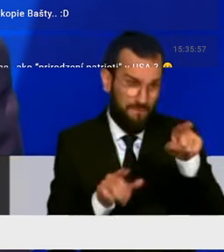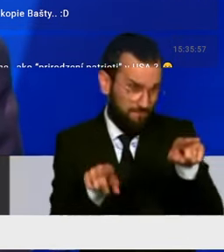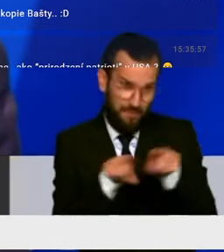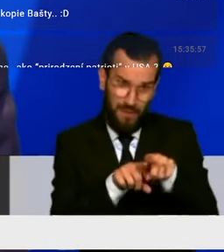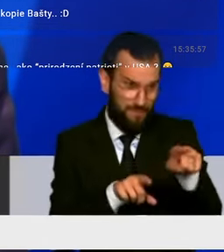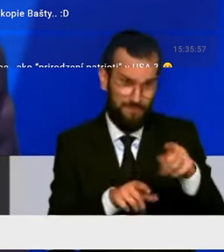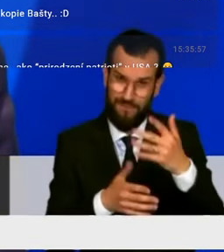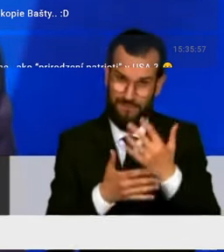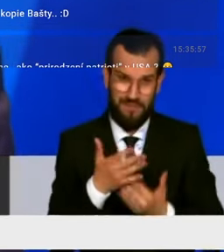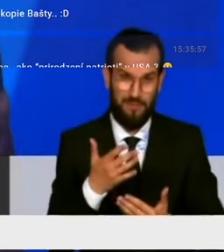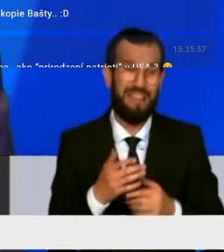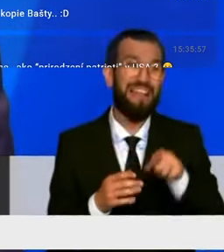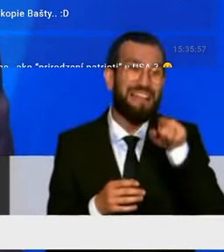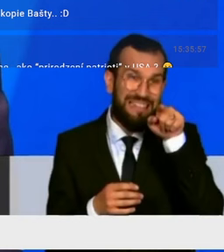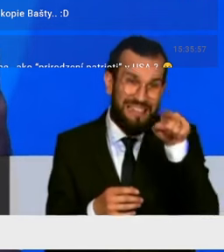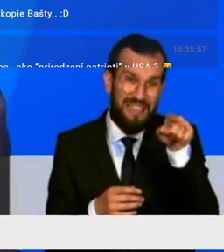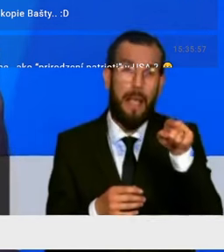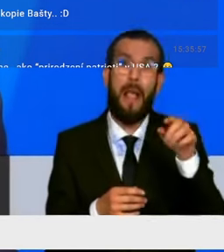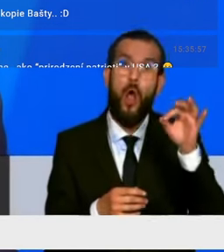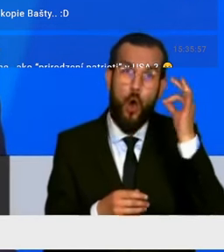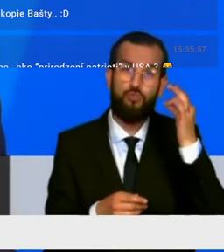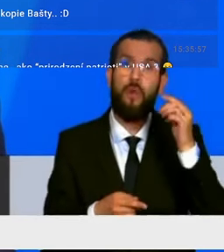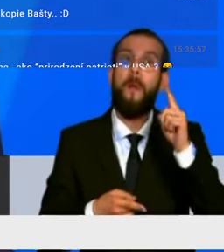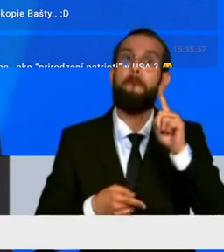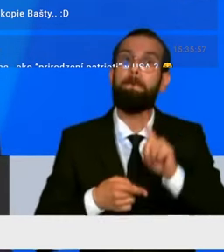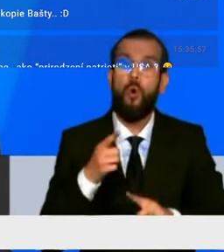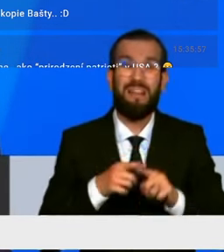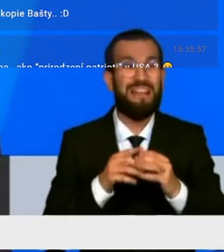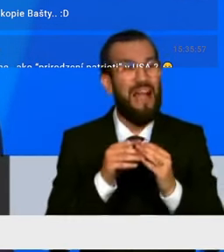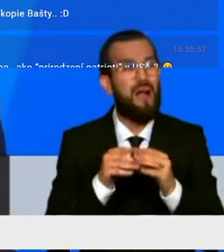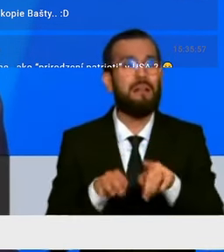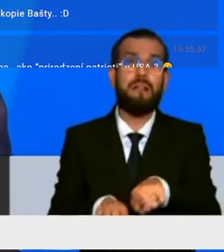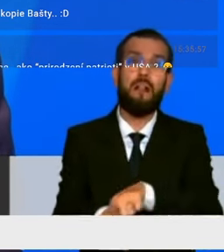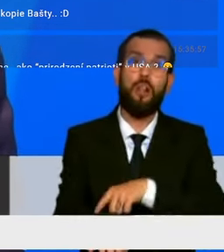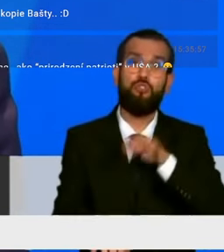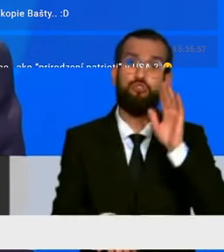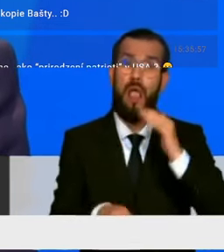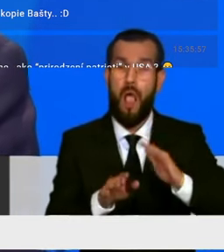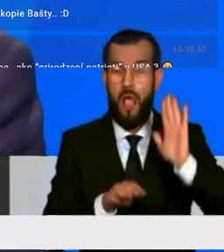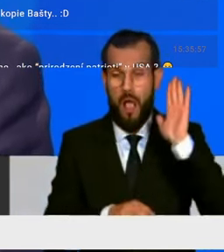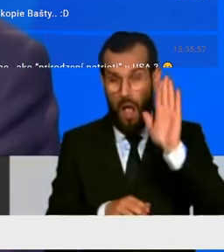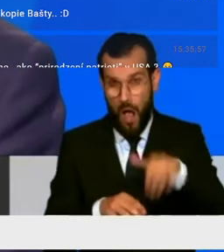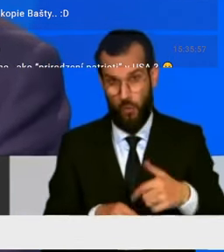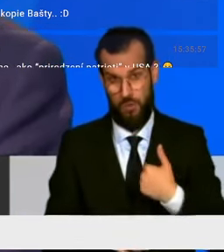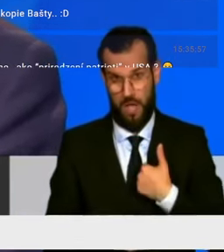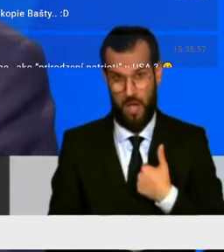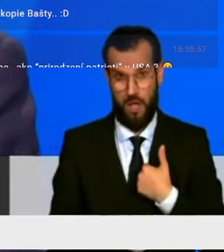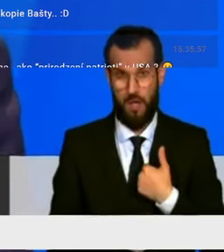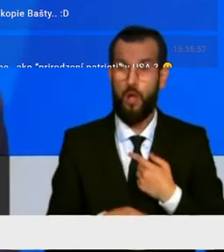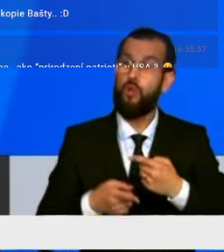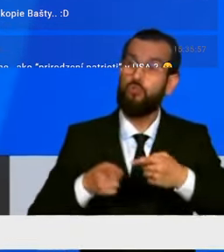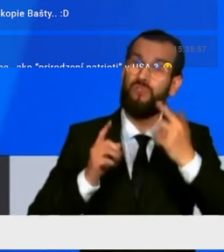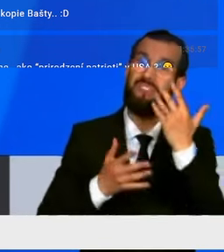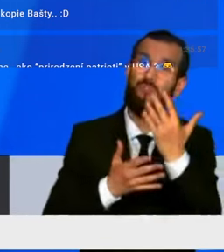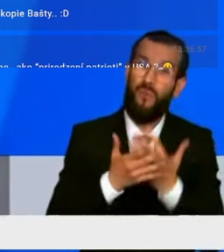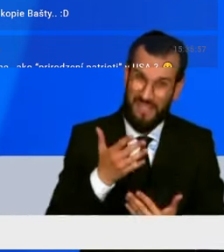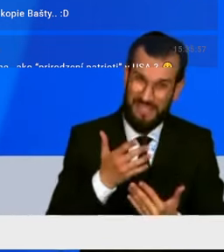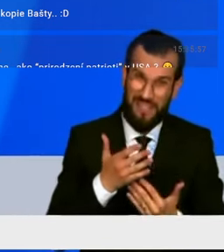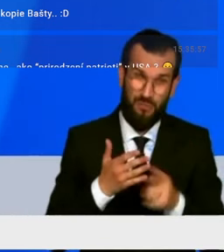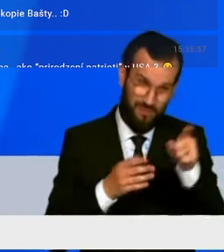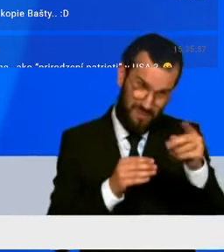hovoril že vy ste politicky vo výkonných funkciách dlhšie ako ja to znamená v akom stave sa nachádza Slovensko nesiete väčšiu